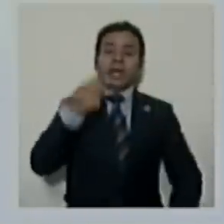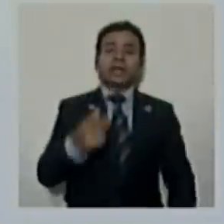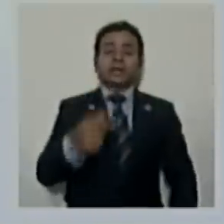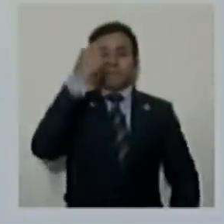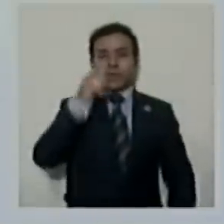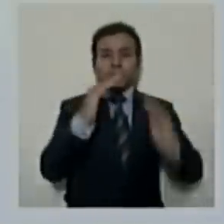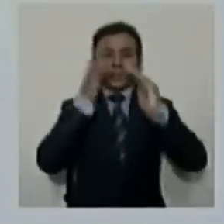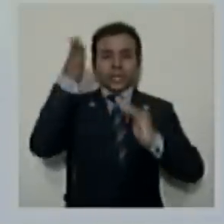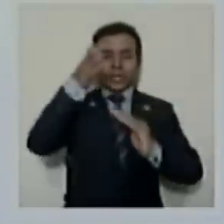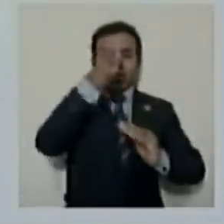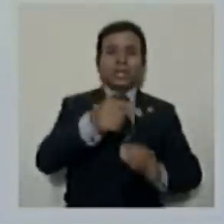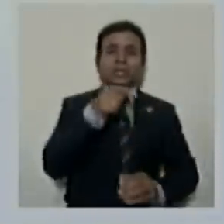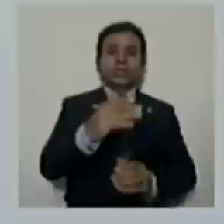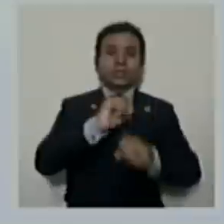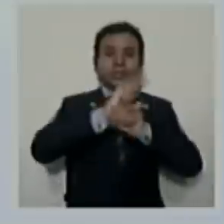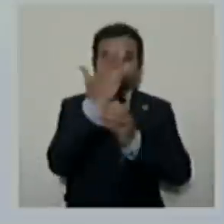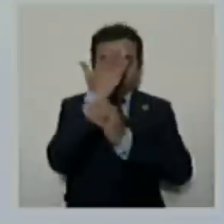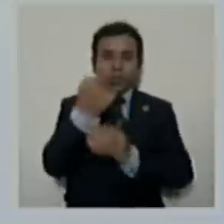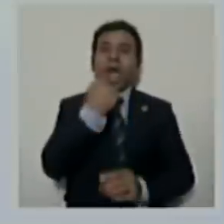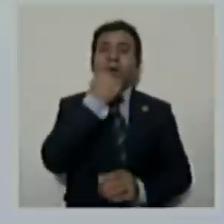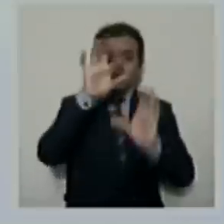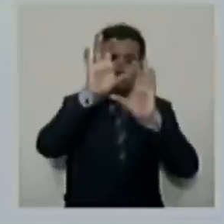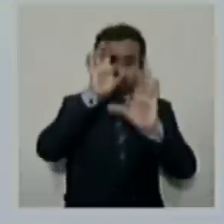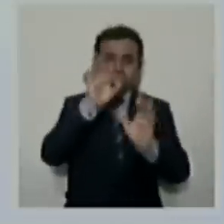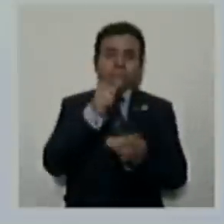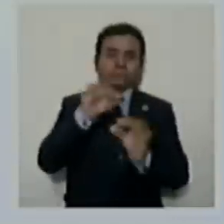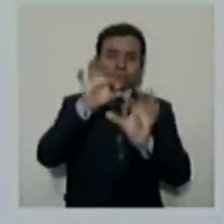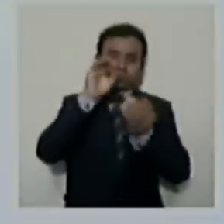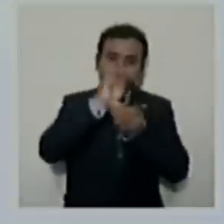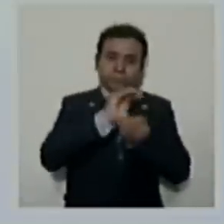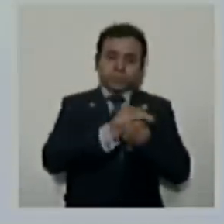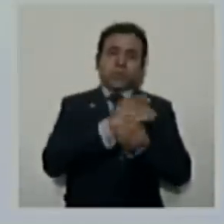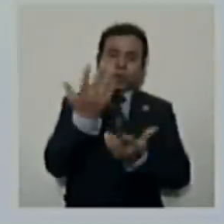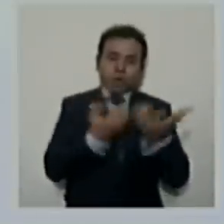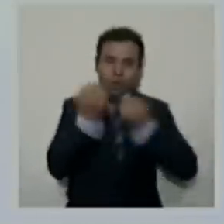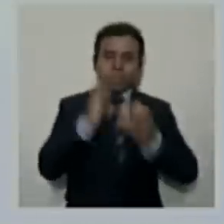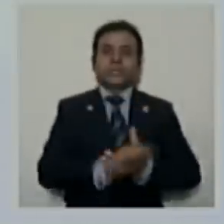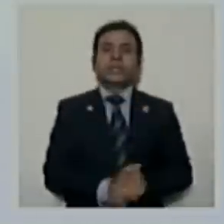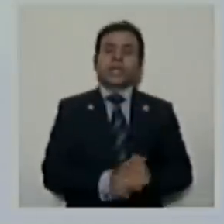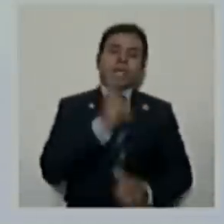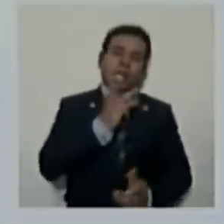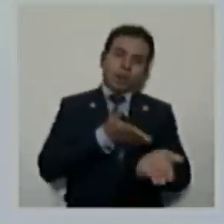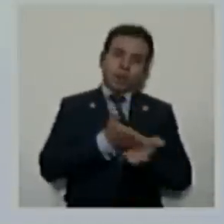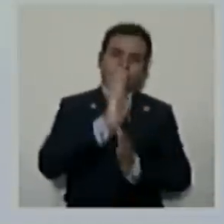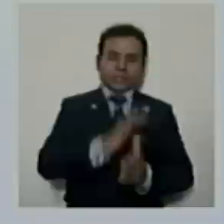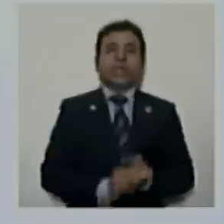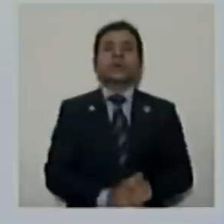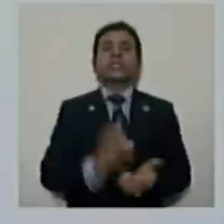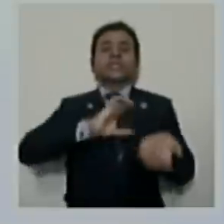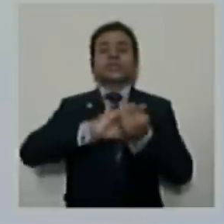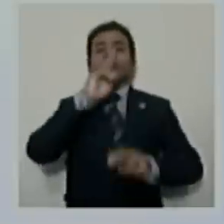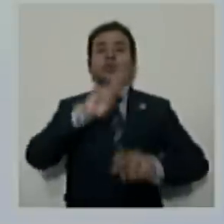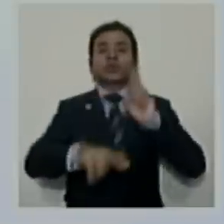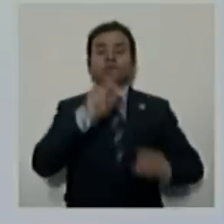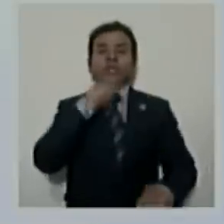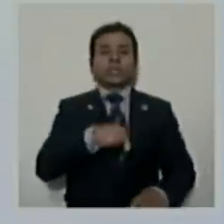এবং আইডিসিআর আগে বাড়ি বাড়ি যে নমুনা সংগ্রহ করত, এই কার্যক্রমটি অব্যাহত আছে। তবে